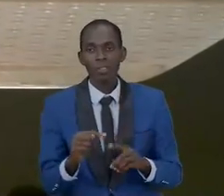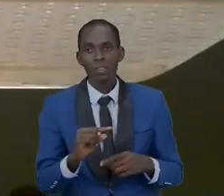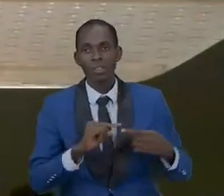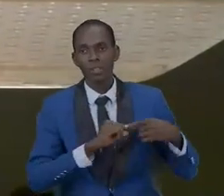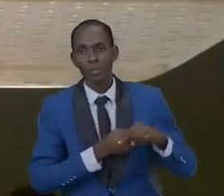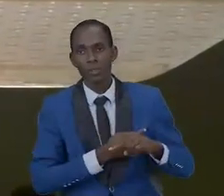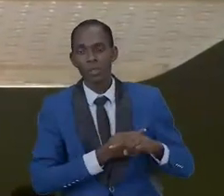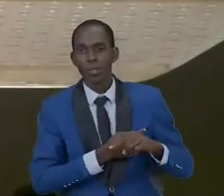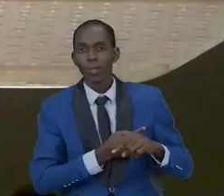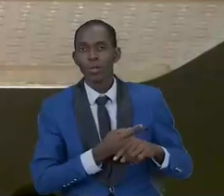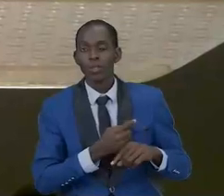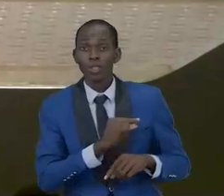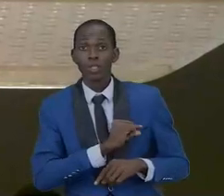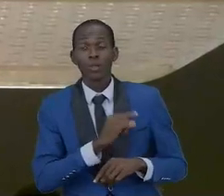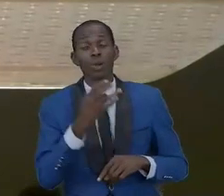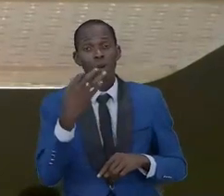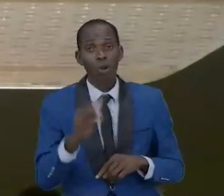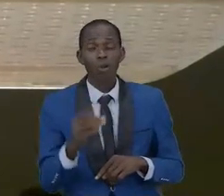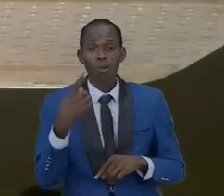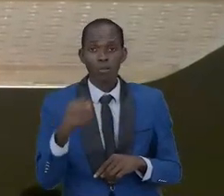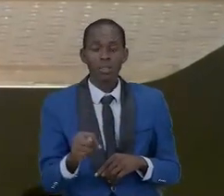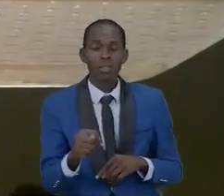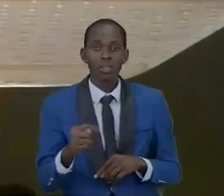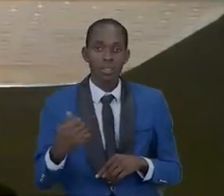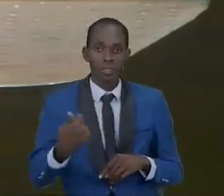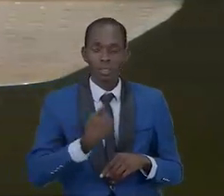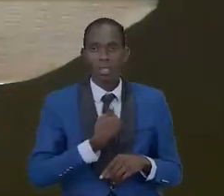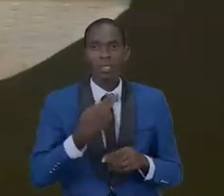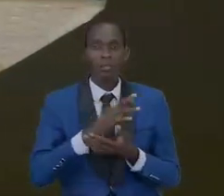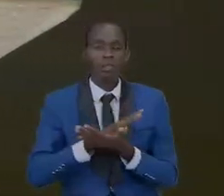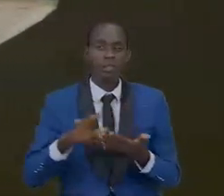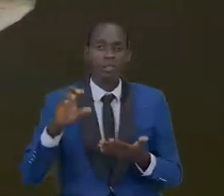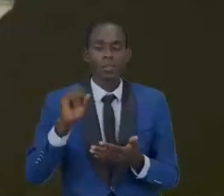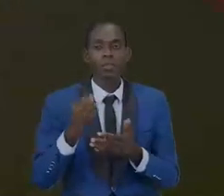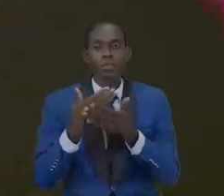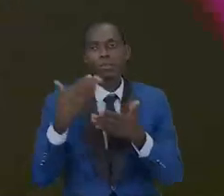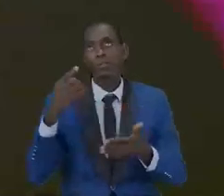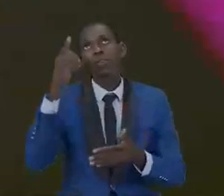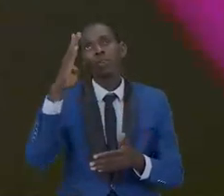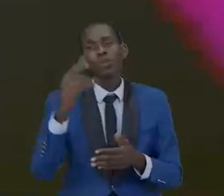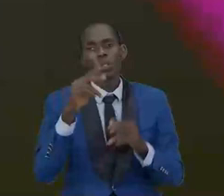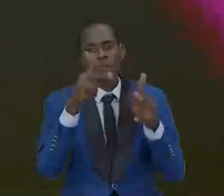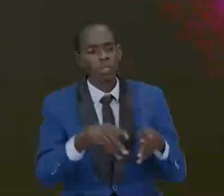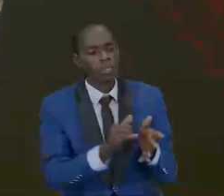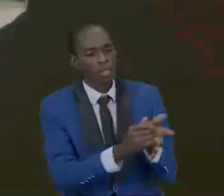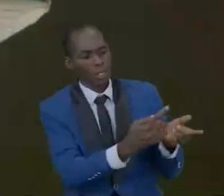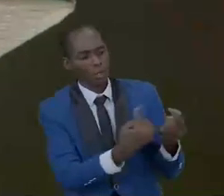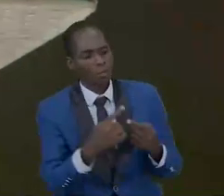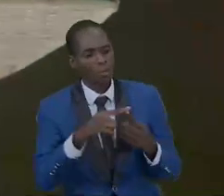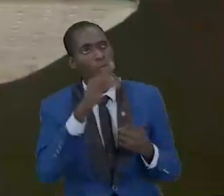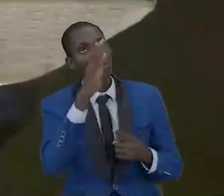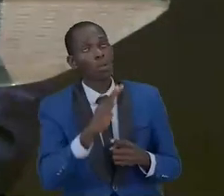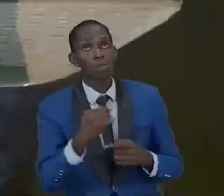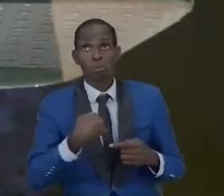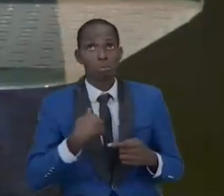rejette pas la grâce de Dieu car si je casse la justice obtient par la loi chris est donc mort en